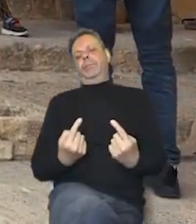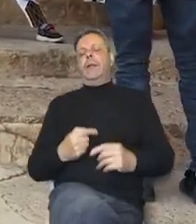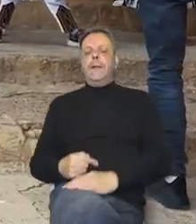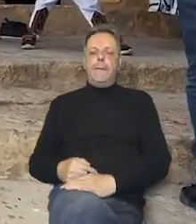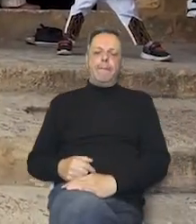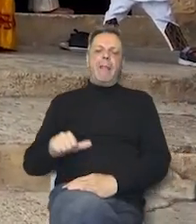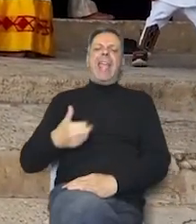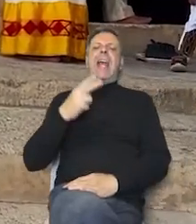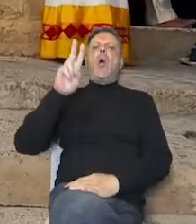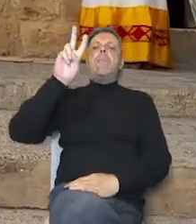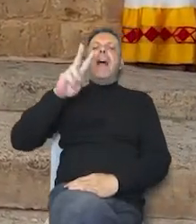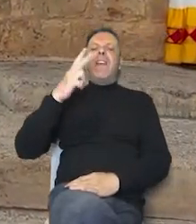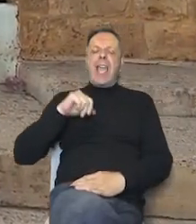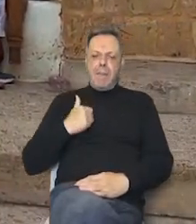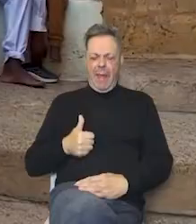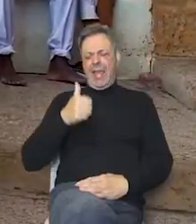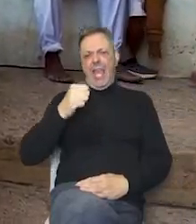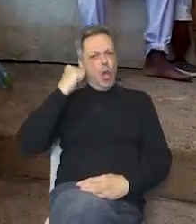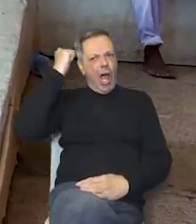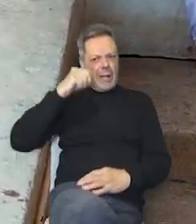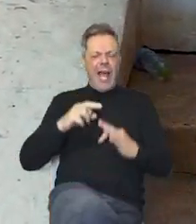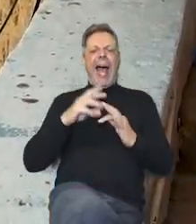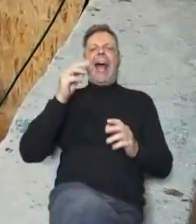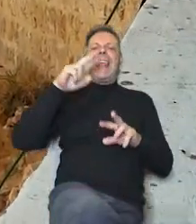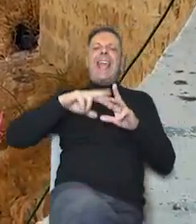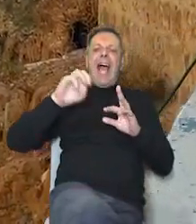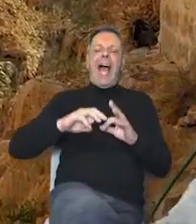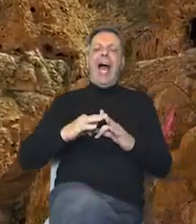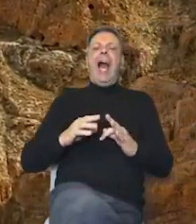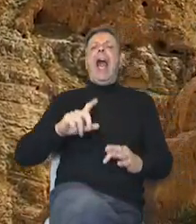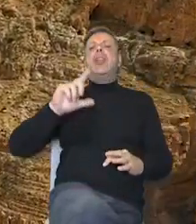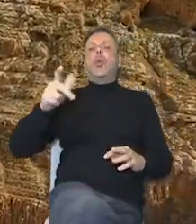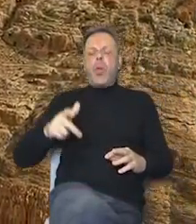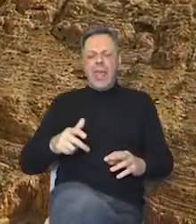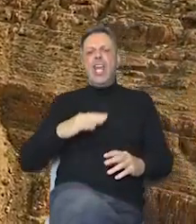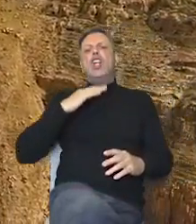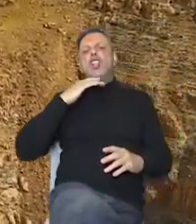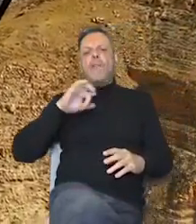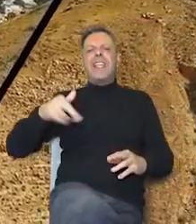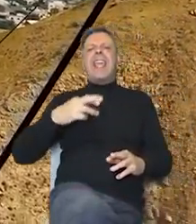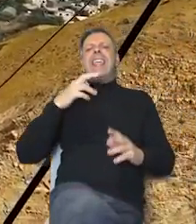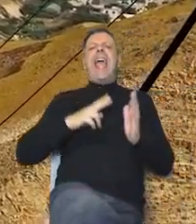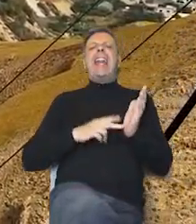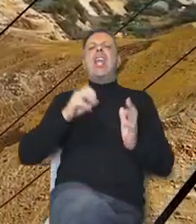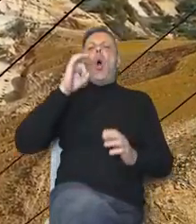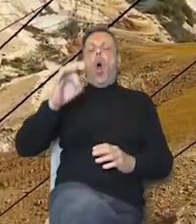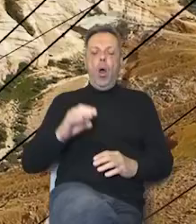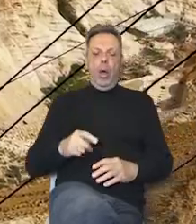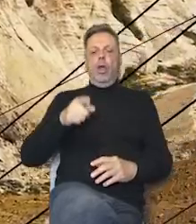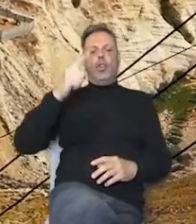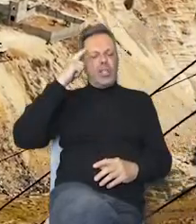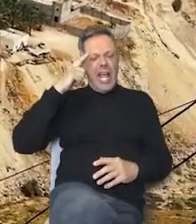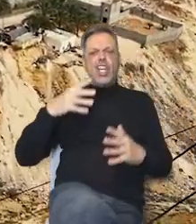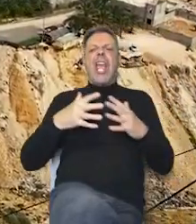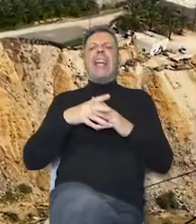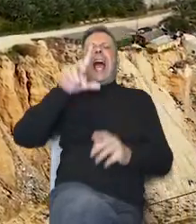Jerihon ima dva imena. Jedno je arapsko ime, Ariha, dok je drugi hebrejski naziv Jeriho, što u prijevodu znači grad